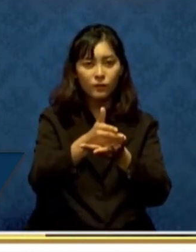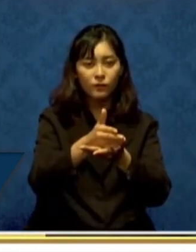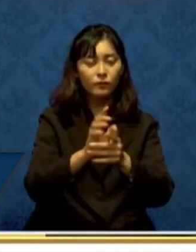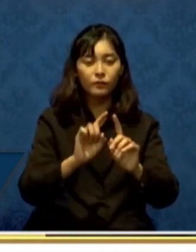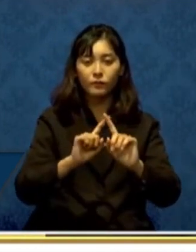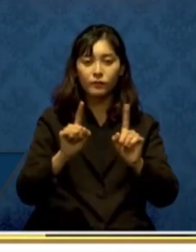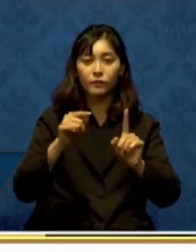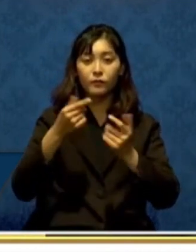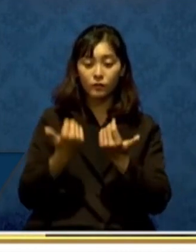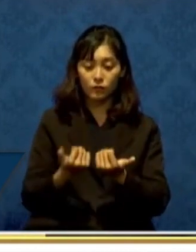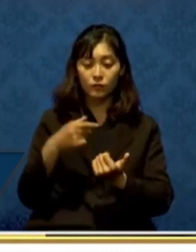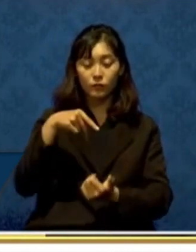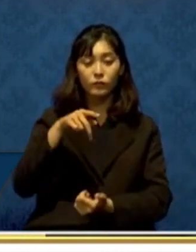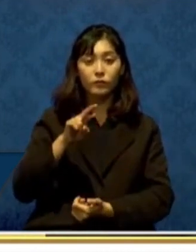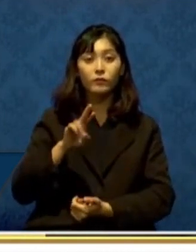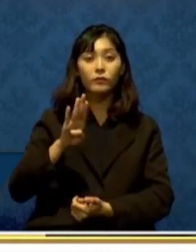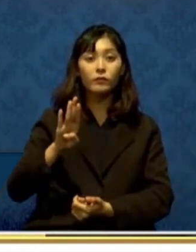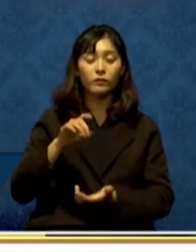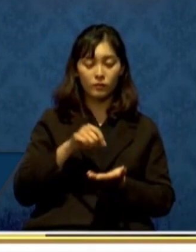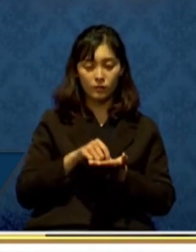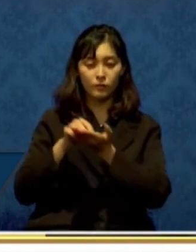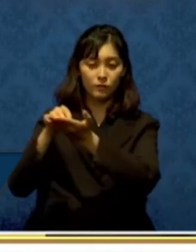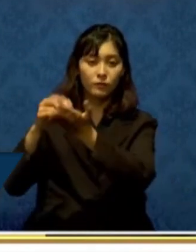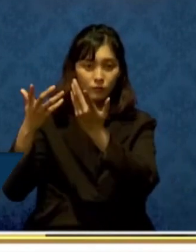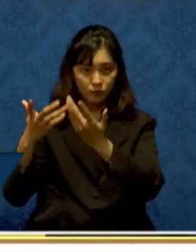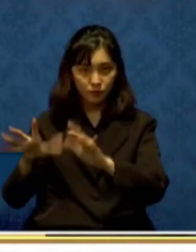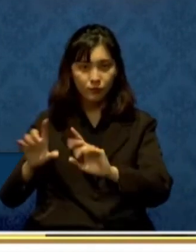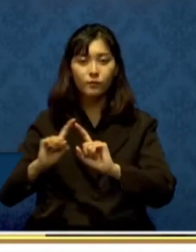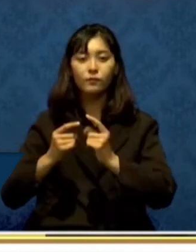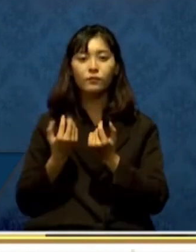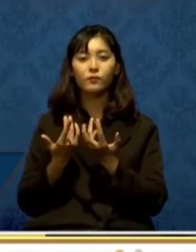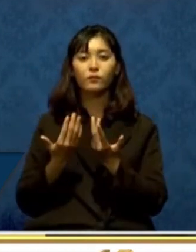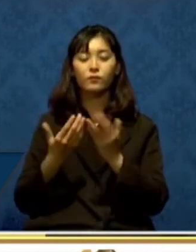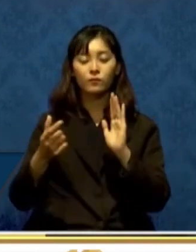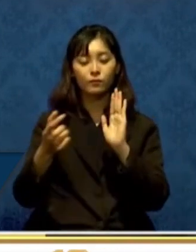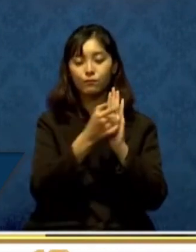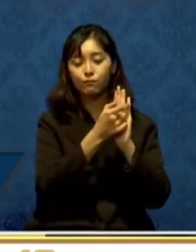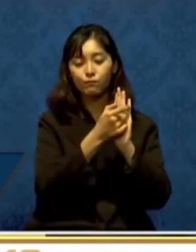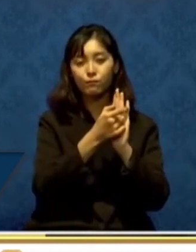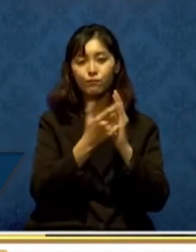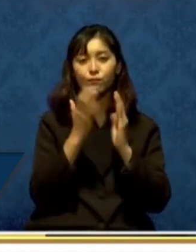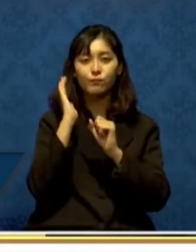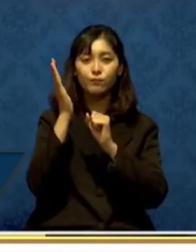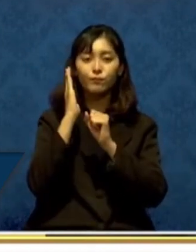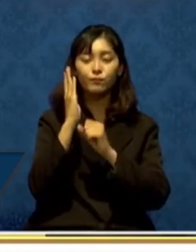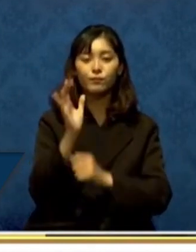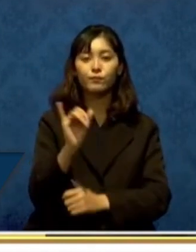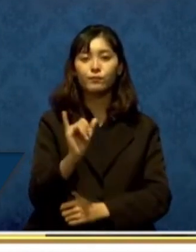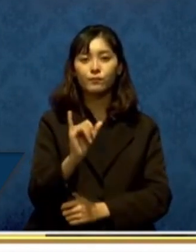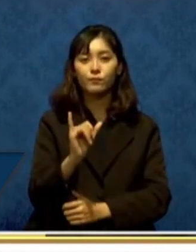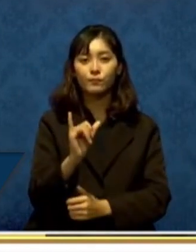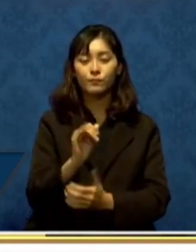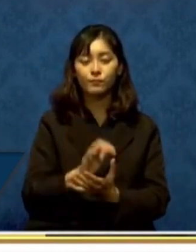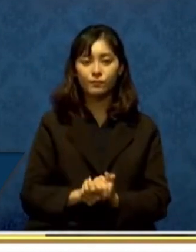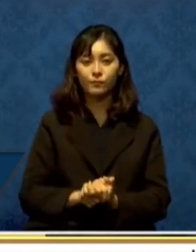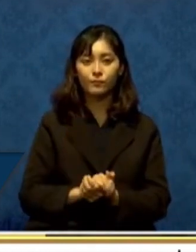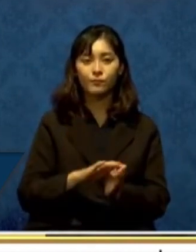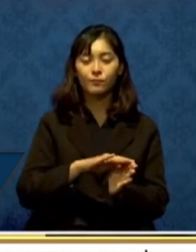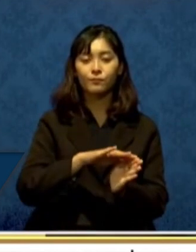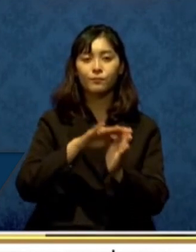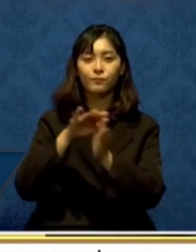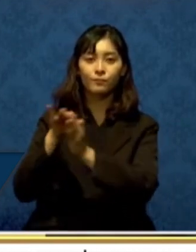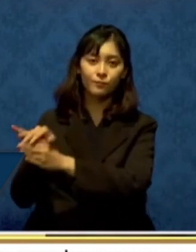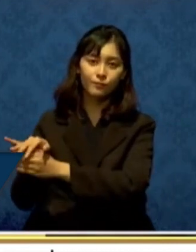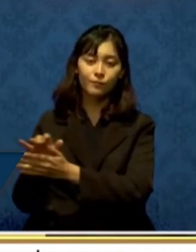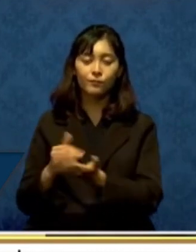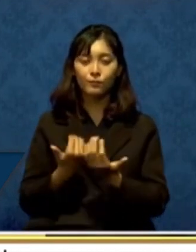ไปอยู่ในขั้นตอนรอบรรจุวาระเข้าสู่วาระหนึ่งขั้นรับหลักการครับท่านประธานครับกลับมาที่เรื่องสถ